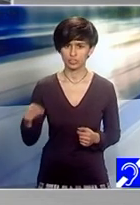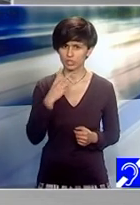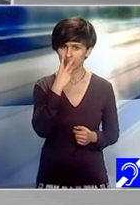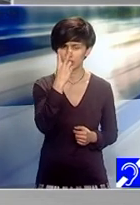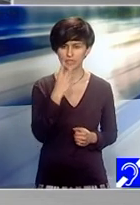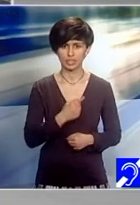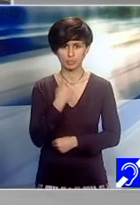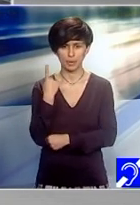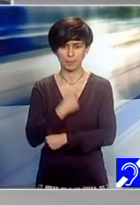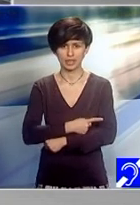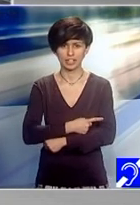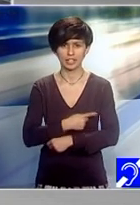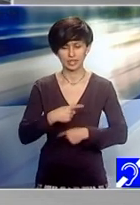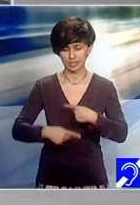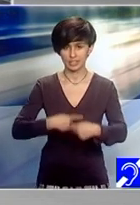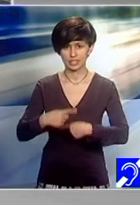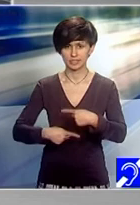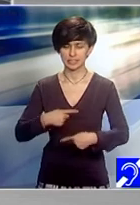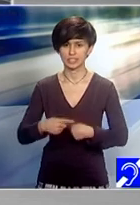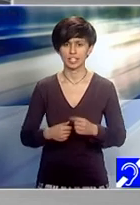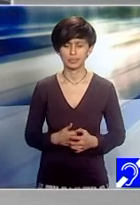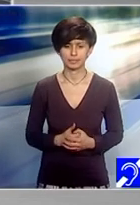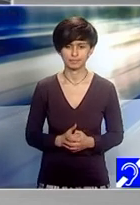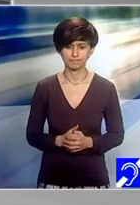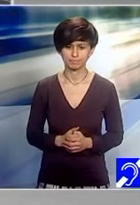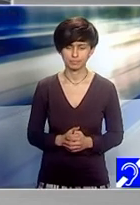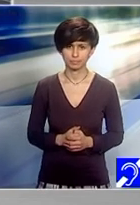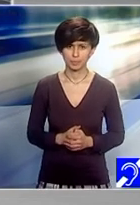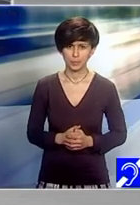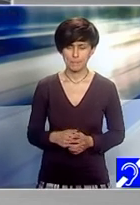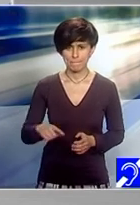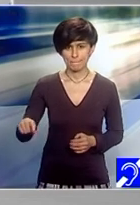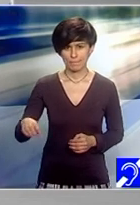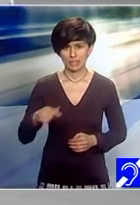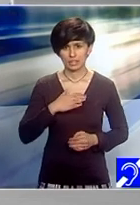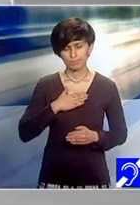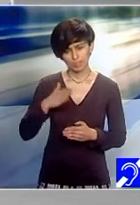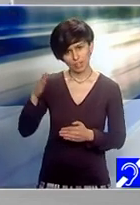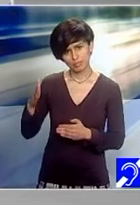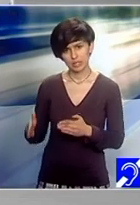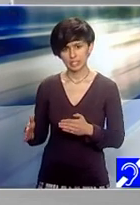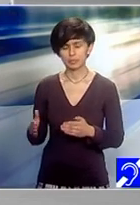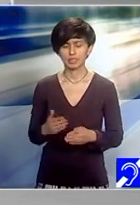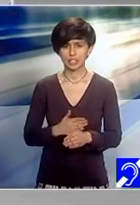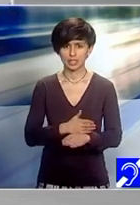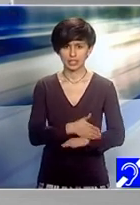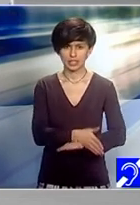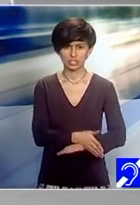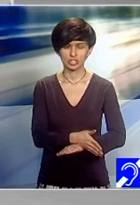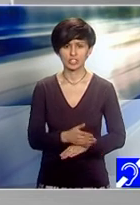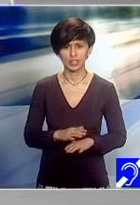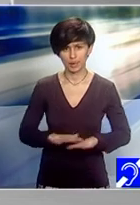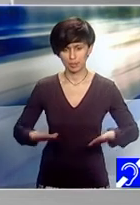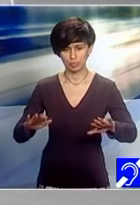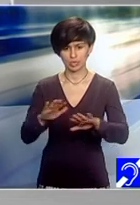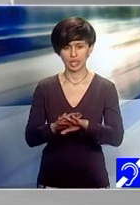de sistem. Care deci sunt mari. Limitele pe care le avem noi în accesarea acestui tip de populații sunt și mari, sunt și multe